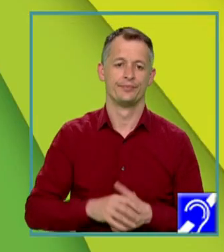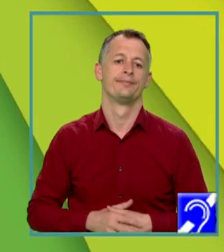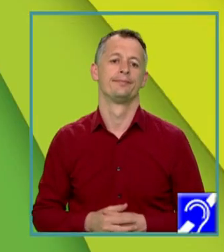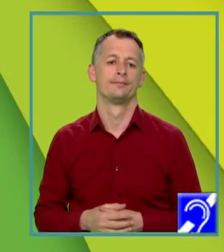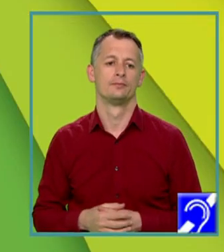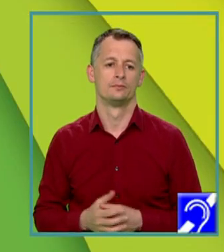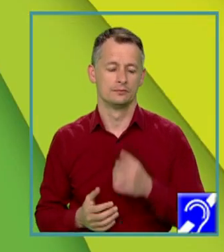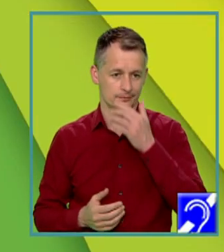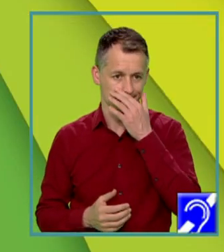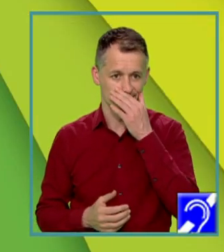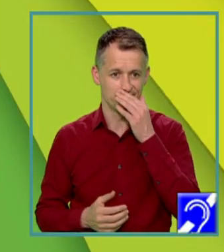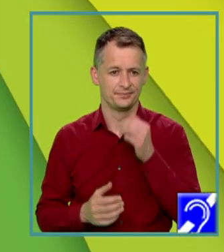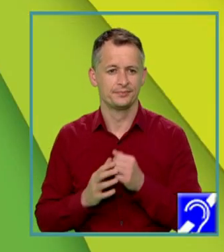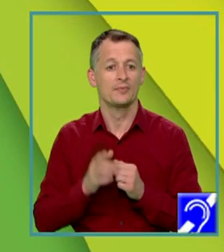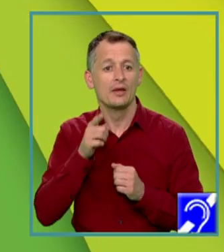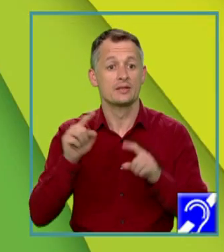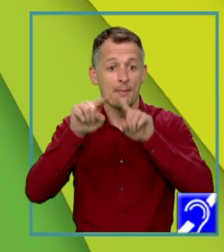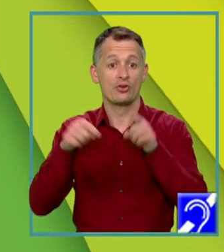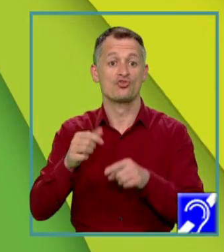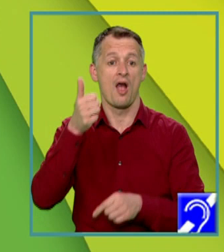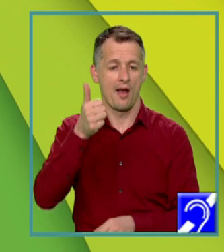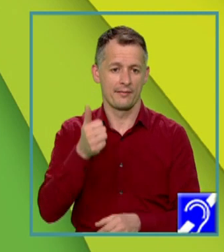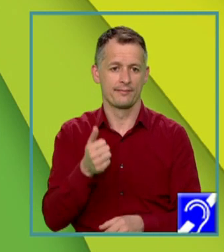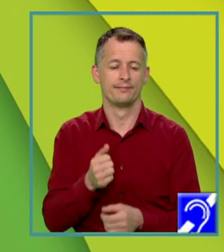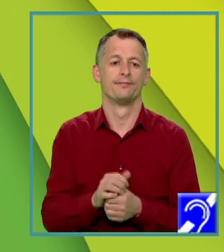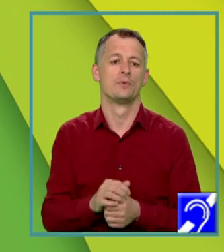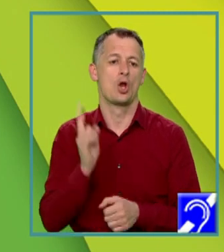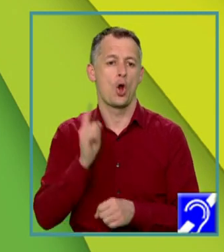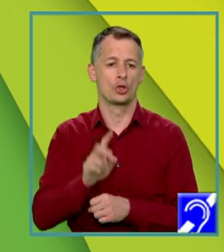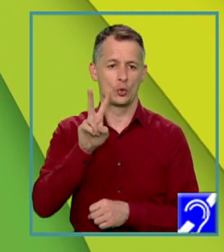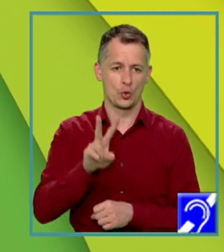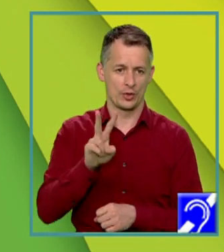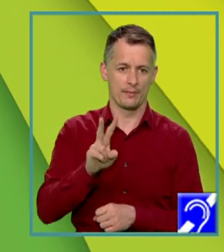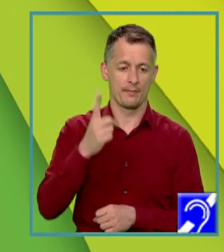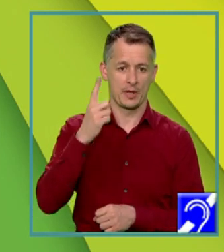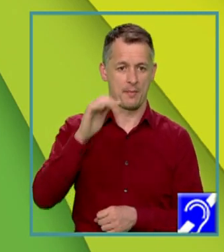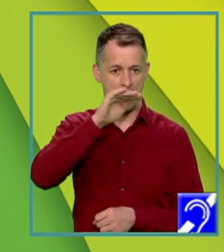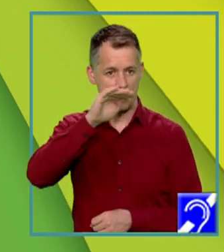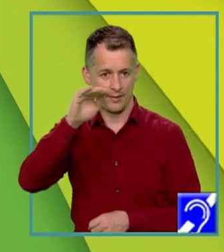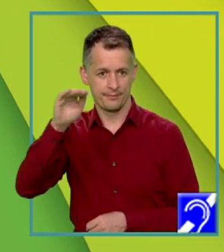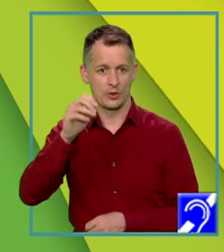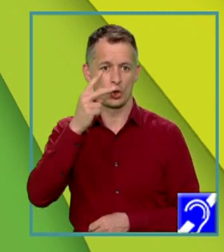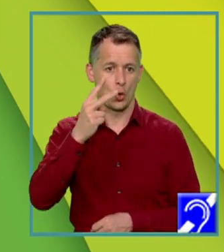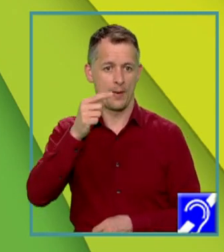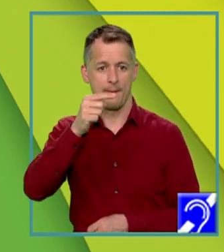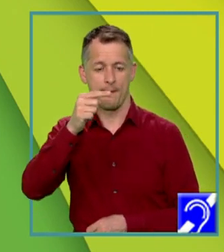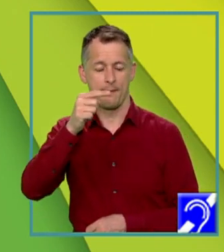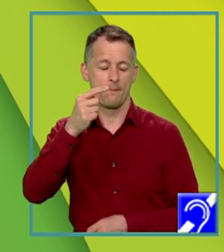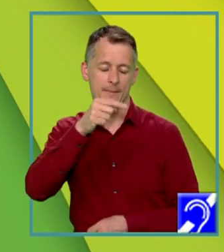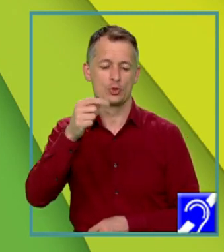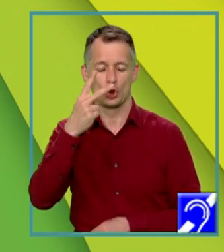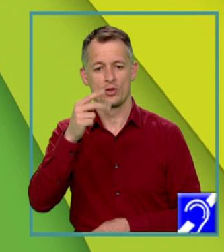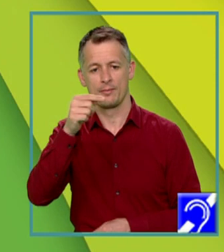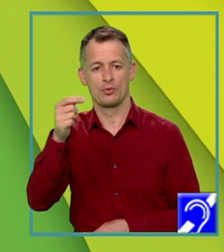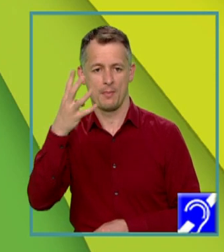Se consideră matricele a o matrice pătratică de ordinul doi ceară pe prima linie elementele minus doi